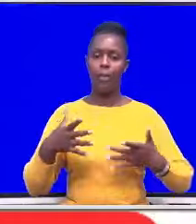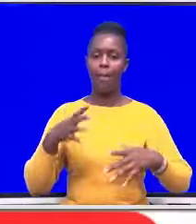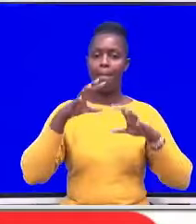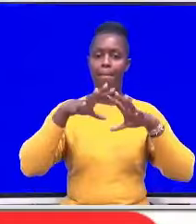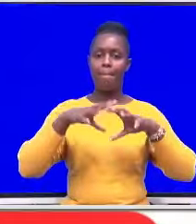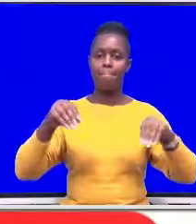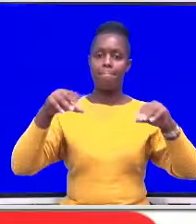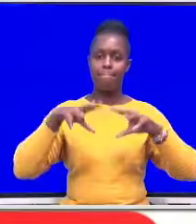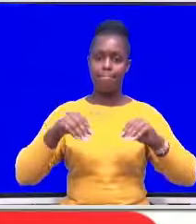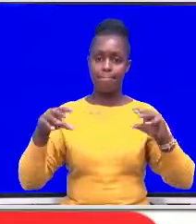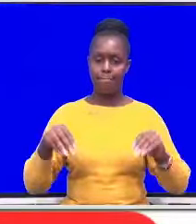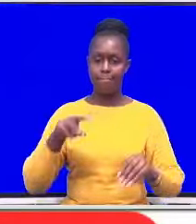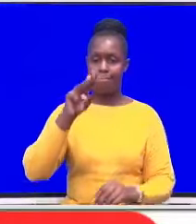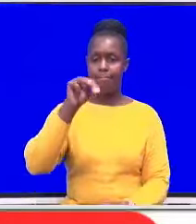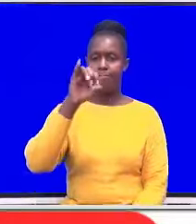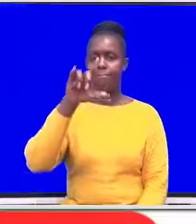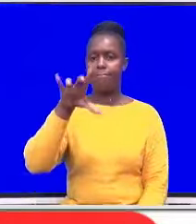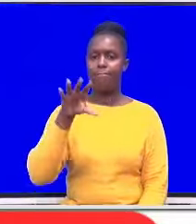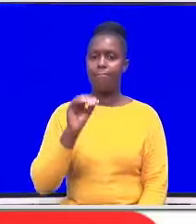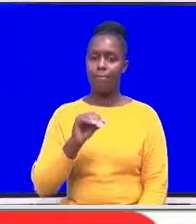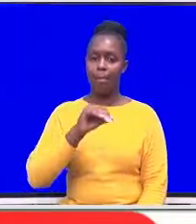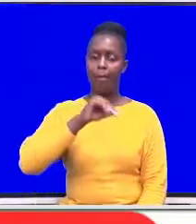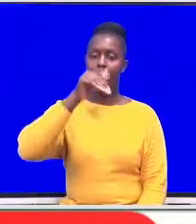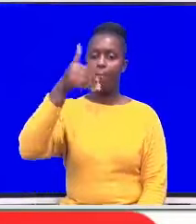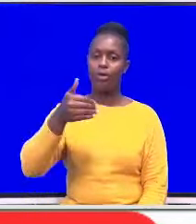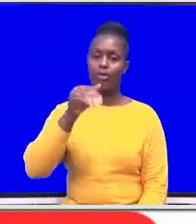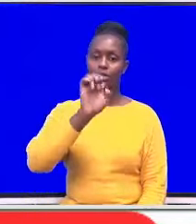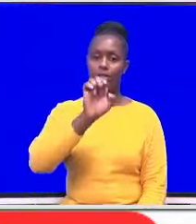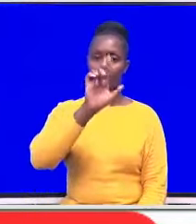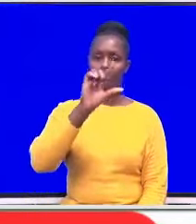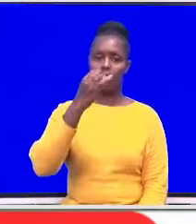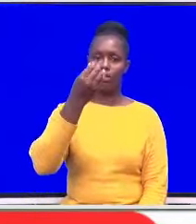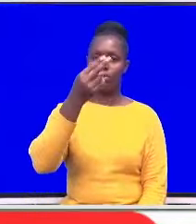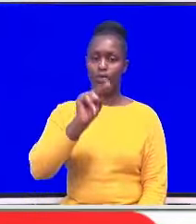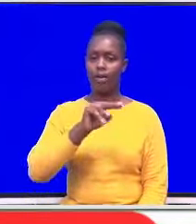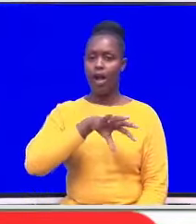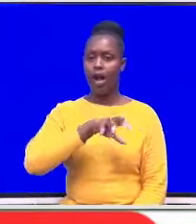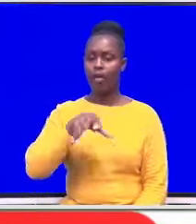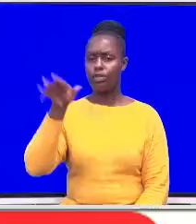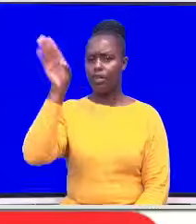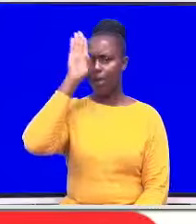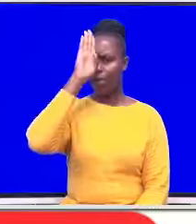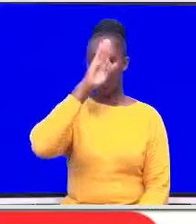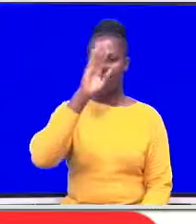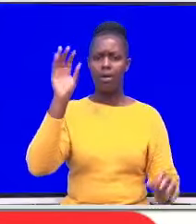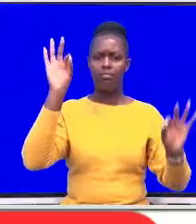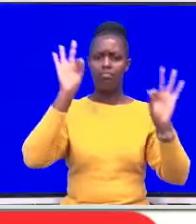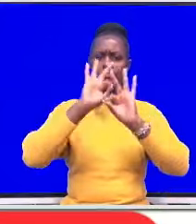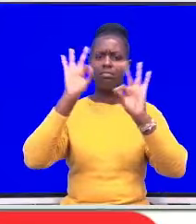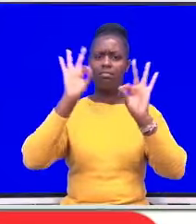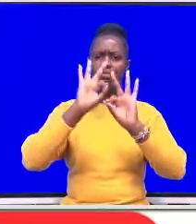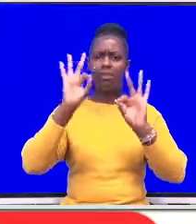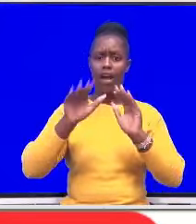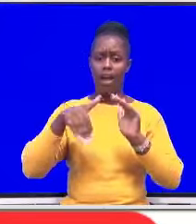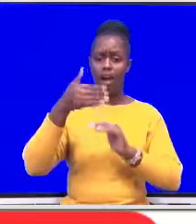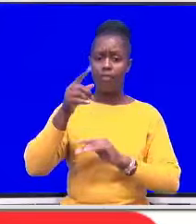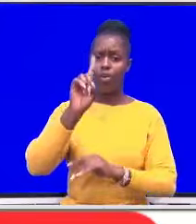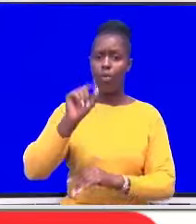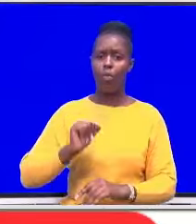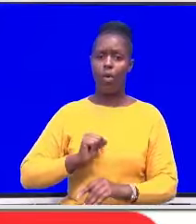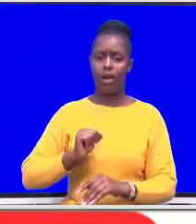wadi ya Chesikaki, eneo bunge la Mlima Elgon, County ya Bungoma, wamepigwa na butoa baada ya msichana mmoja kudaiwa